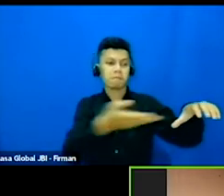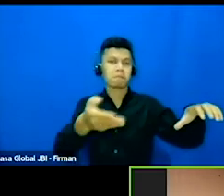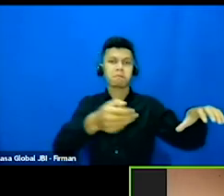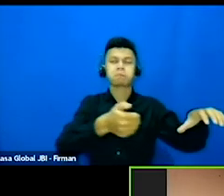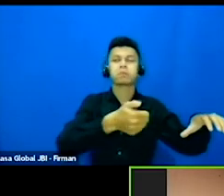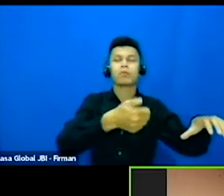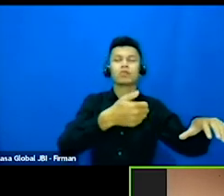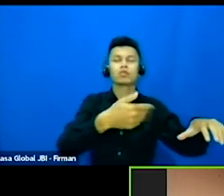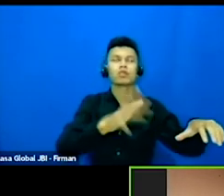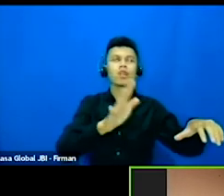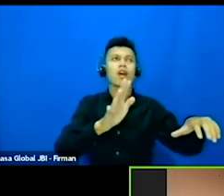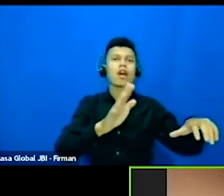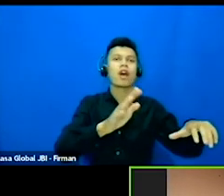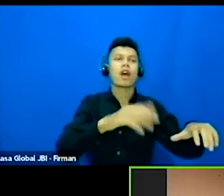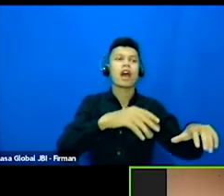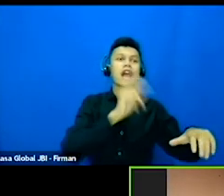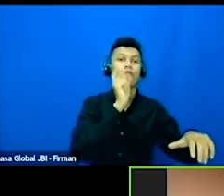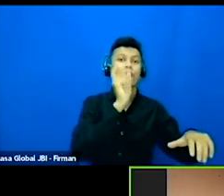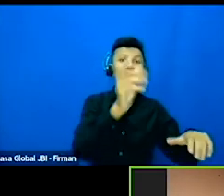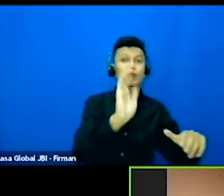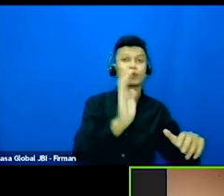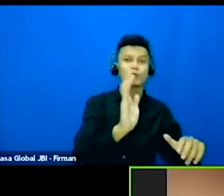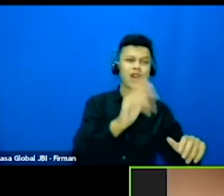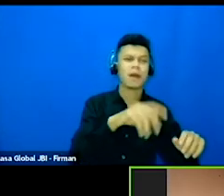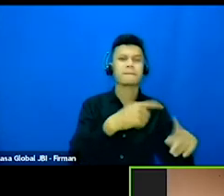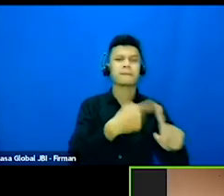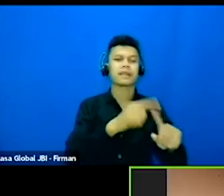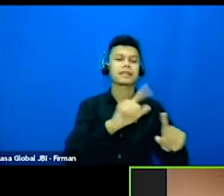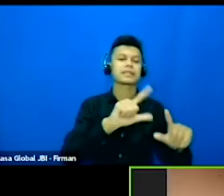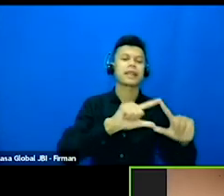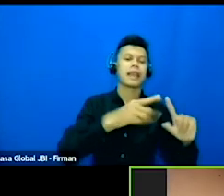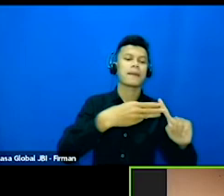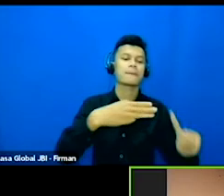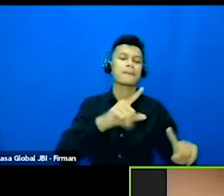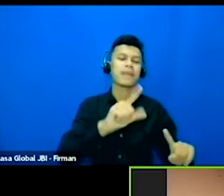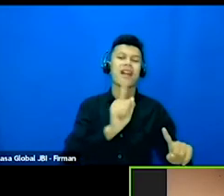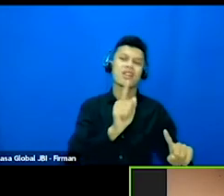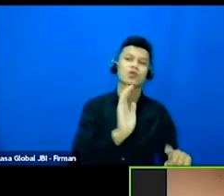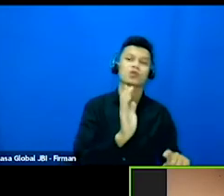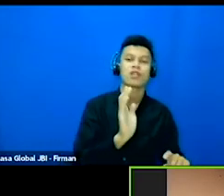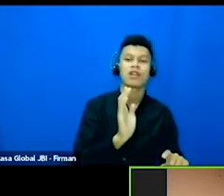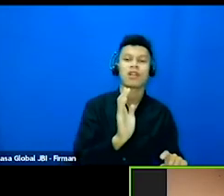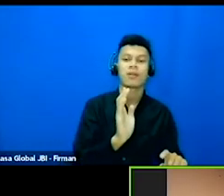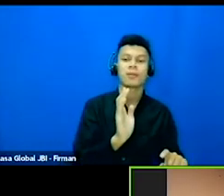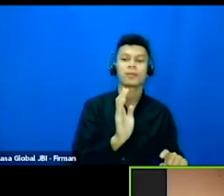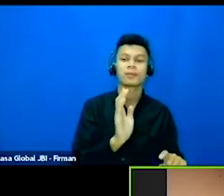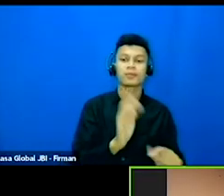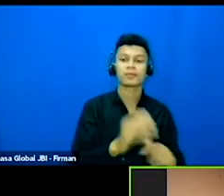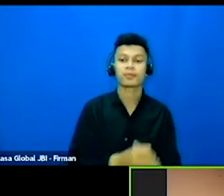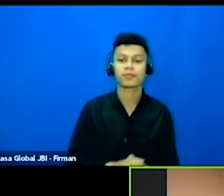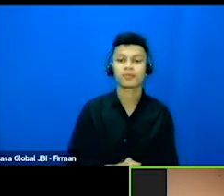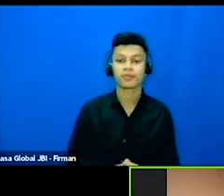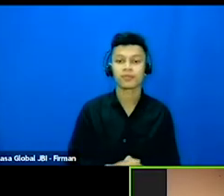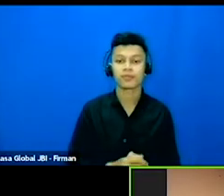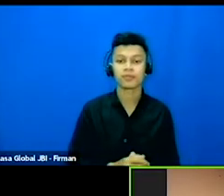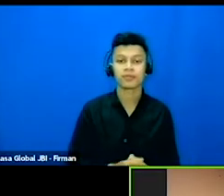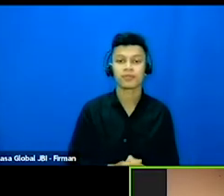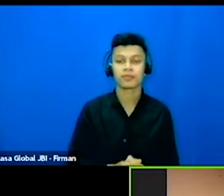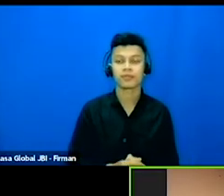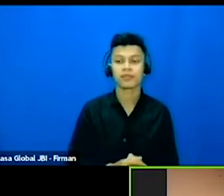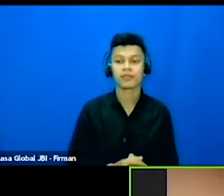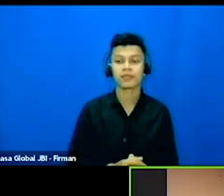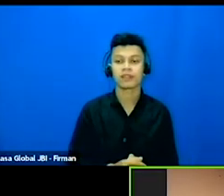diterima rekomendasikan sudah ada Eko levelnya misalnya nah eh eh Hai